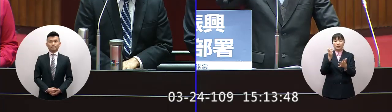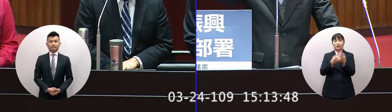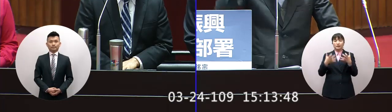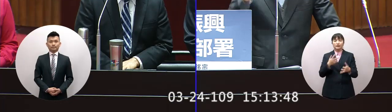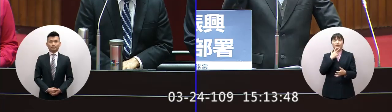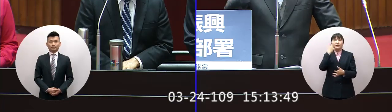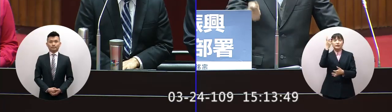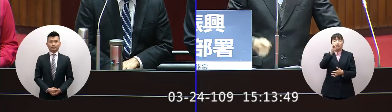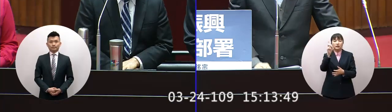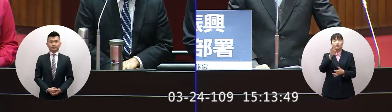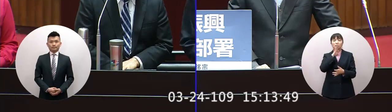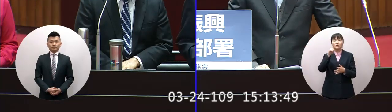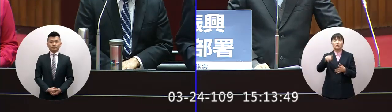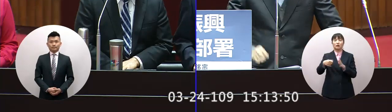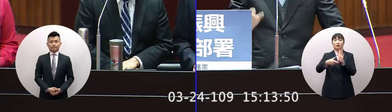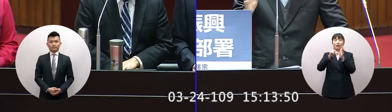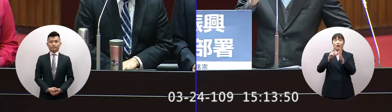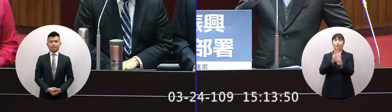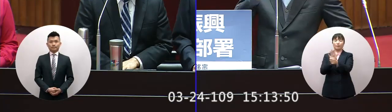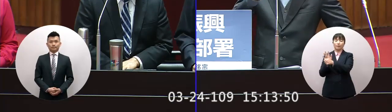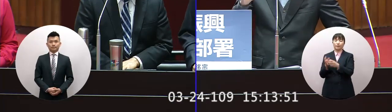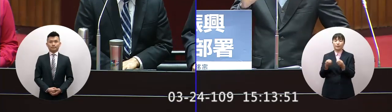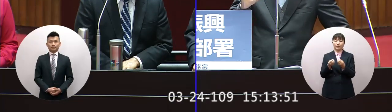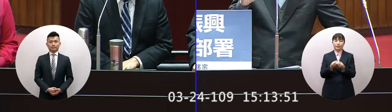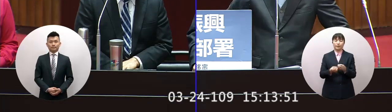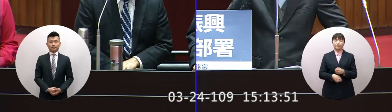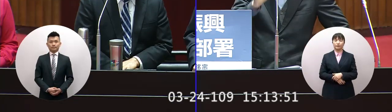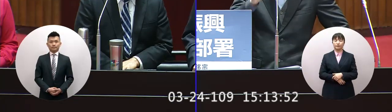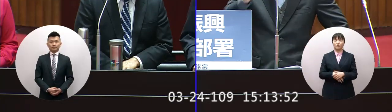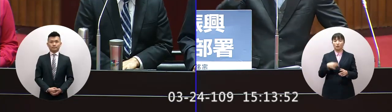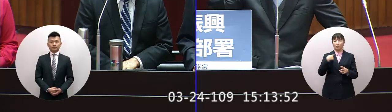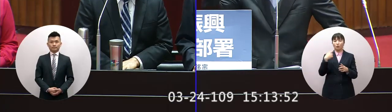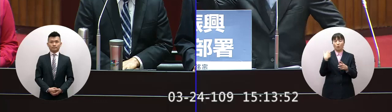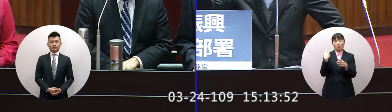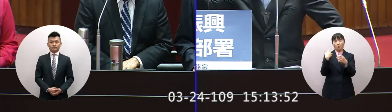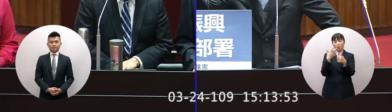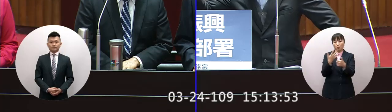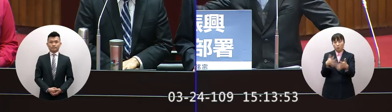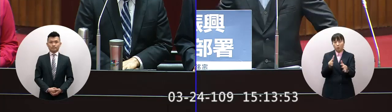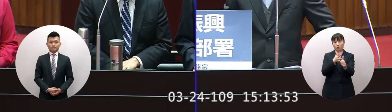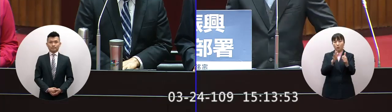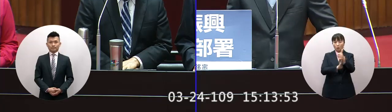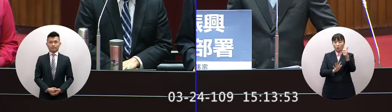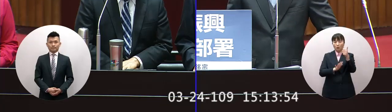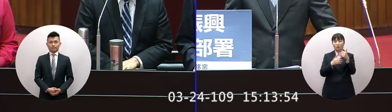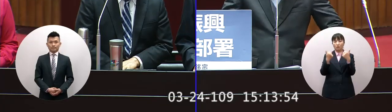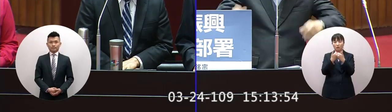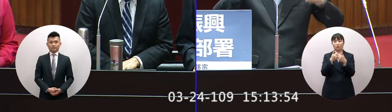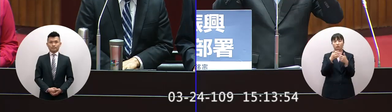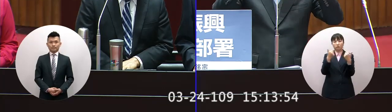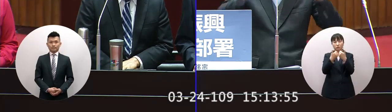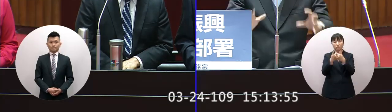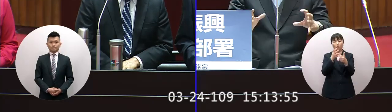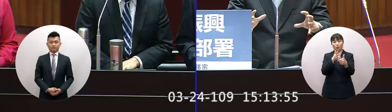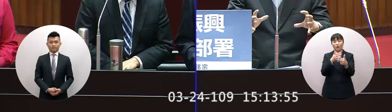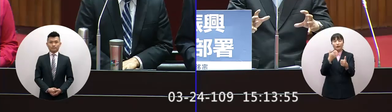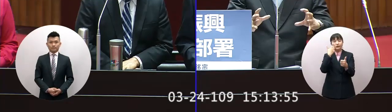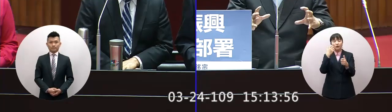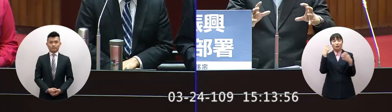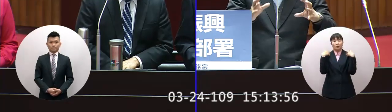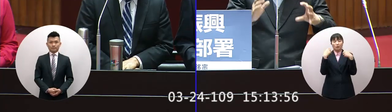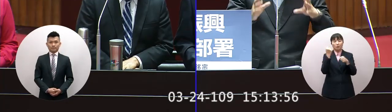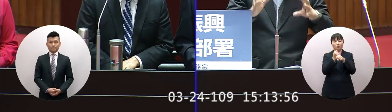严重了，这样情况会来不及。我没有骗你，我已经问过，在各委会问过，没有人在